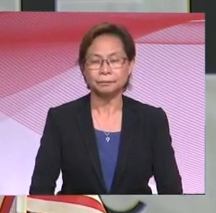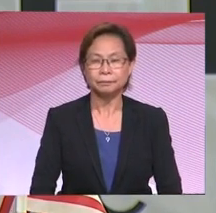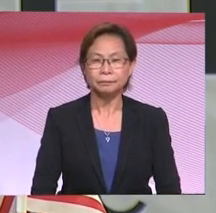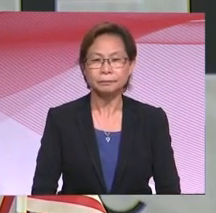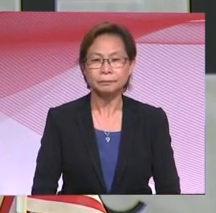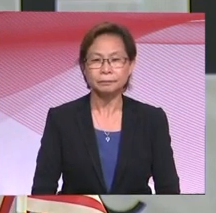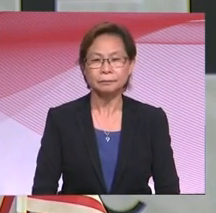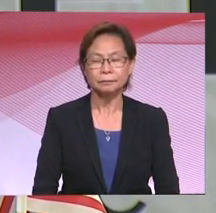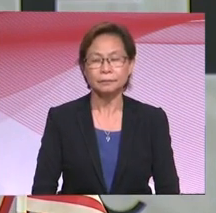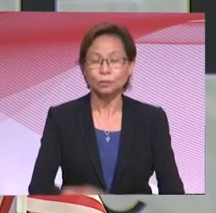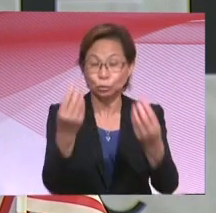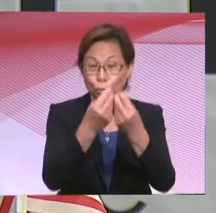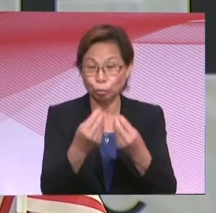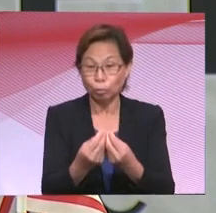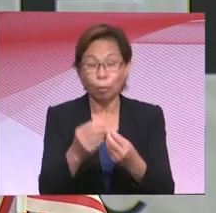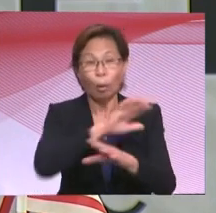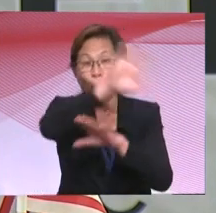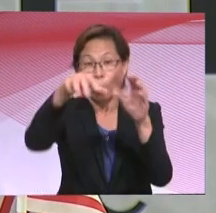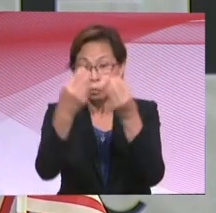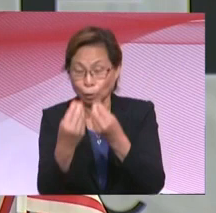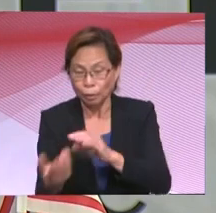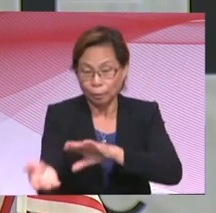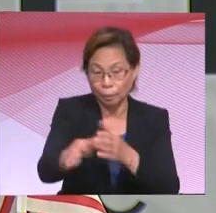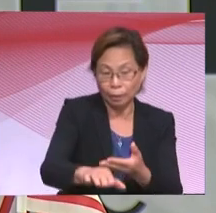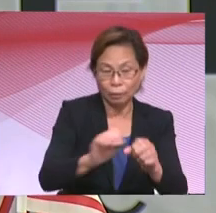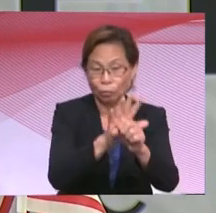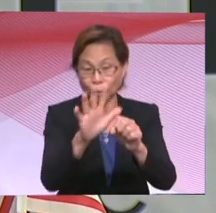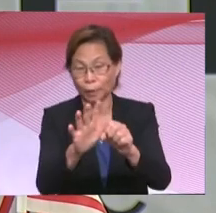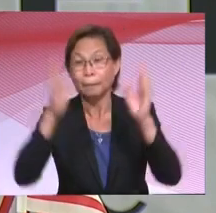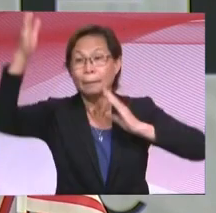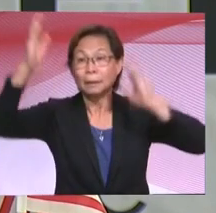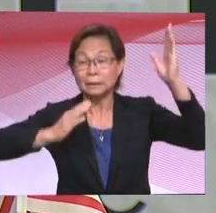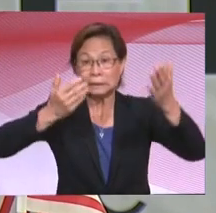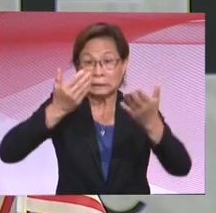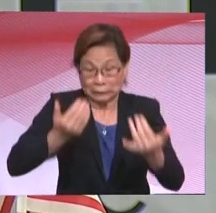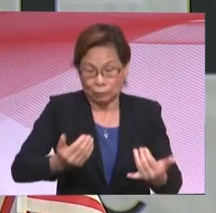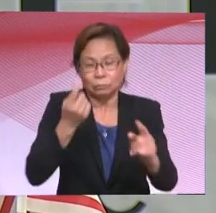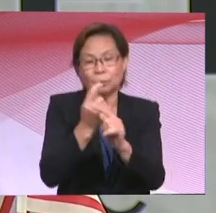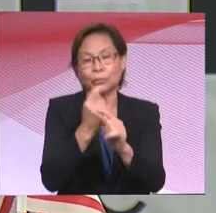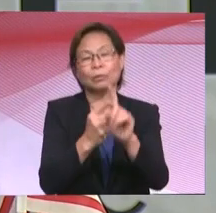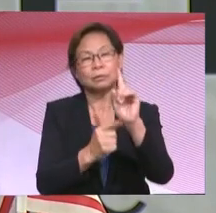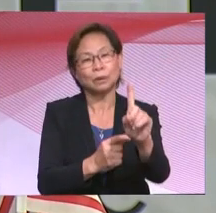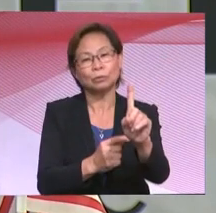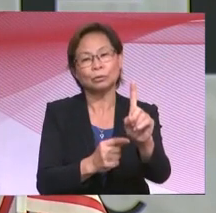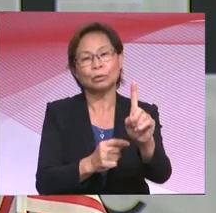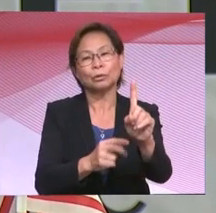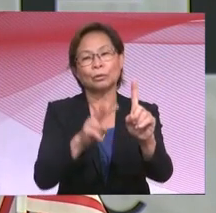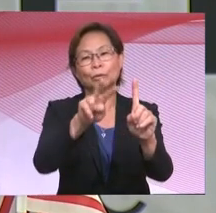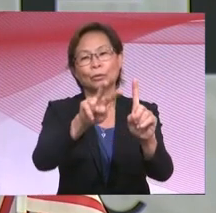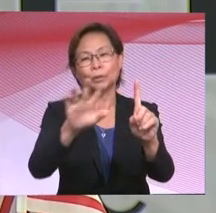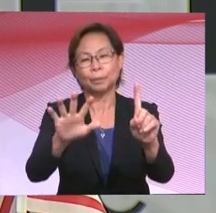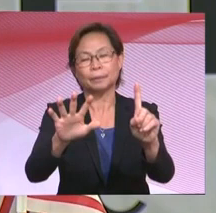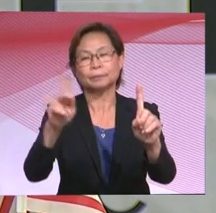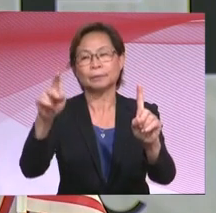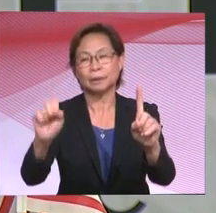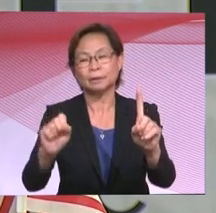ini. Justru jumlah kes kumulatif kes kematian COVID-19 di Malaysia adalah kekal sebanyak